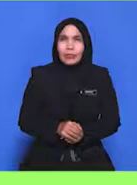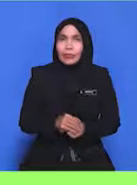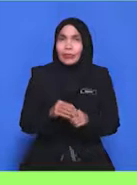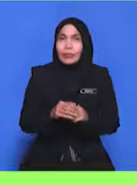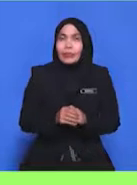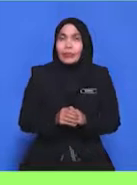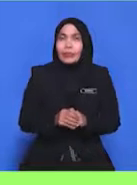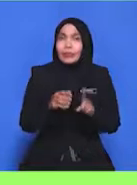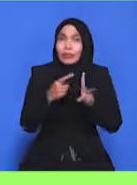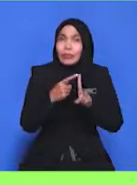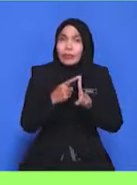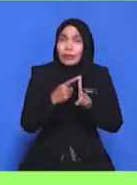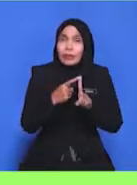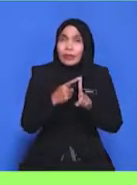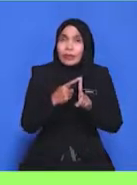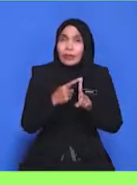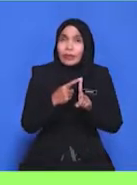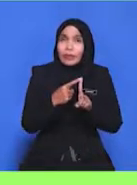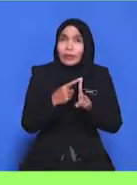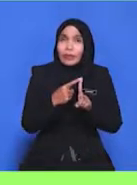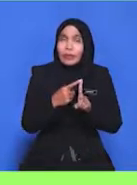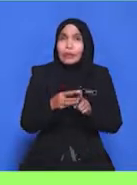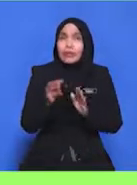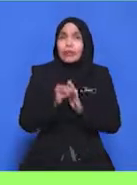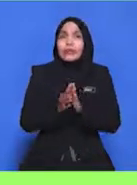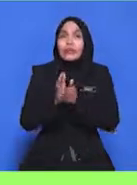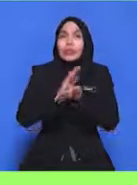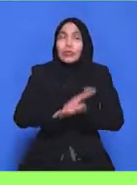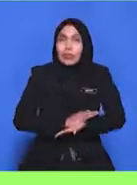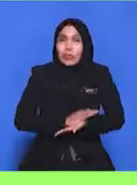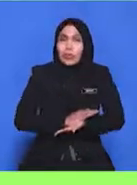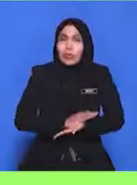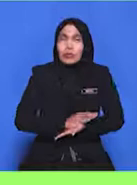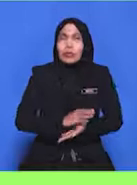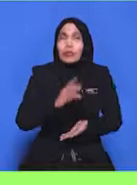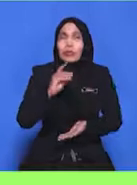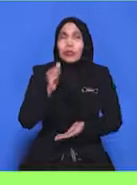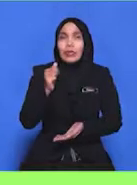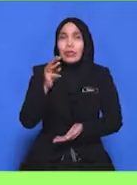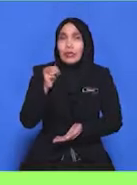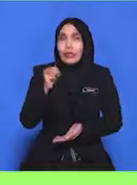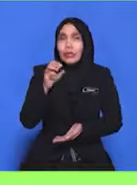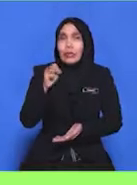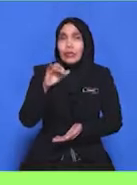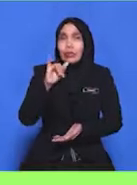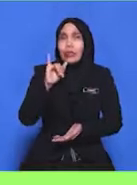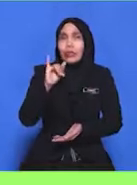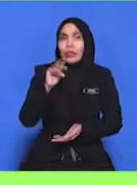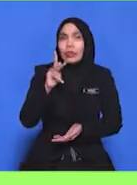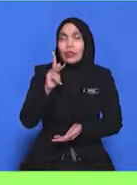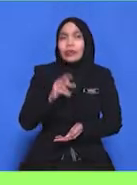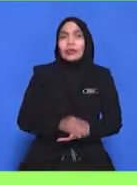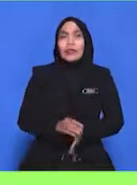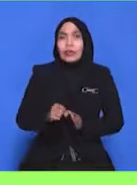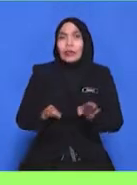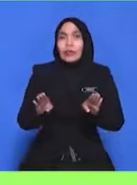ialah, pertama, beliau telah menjadikan Damsyik sebagai pusat pemerintahan Islam yang terkenal.